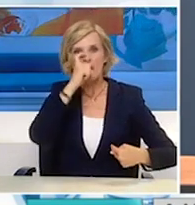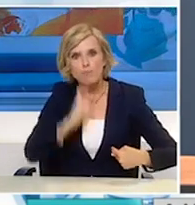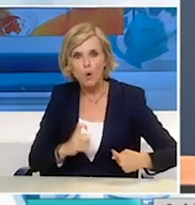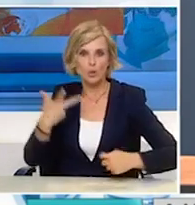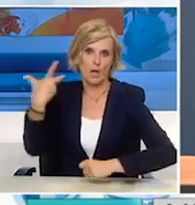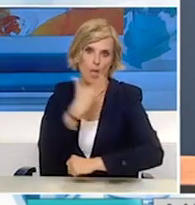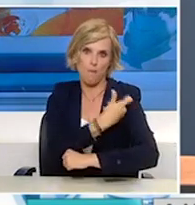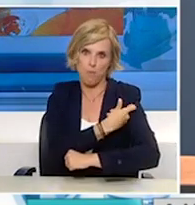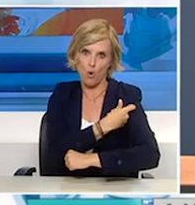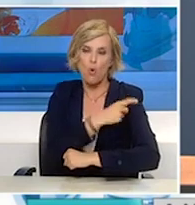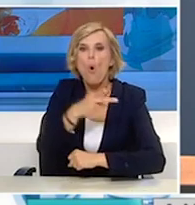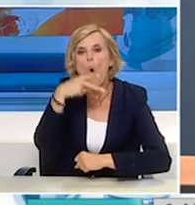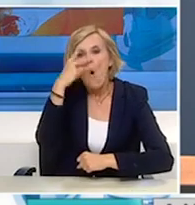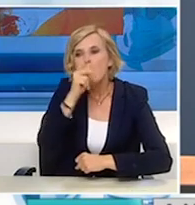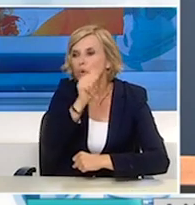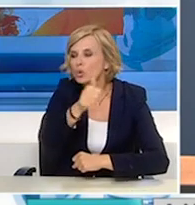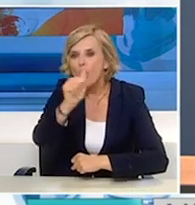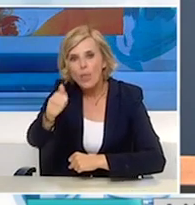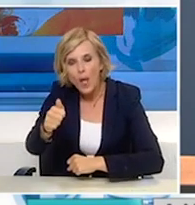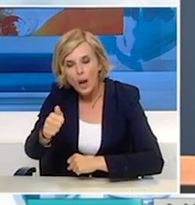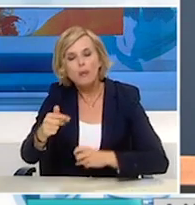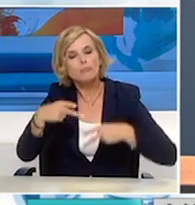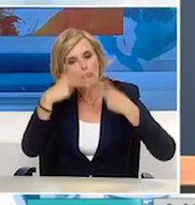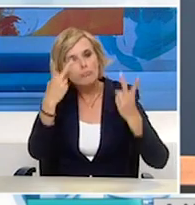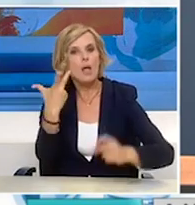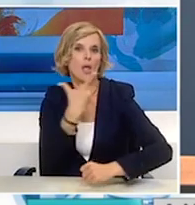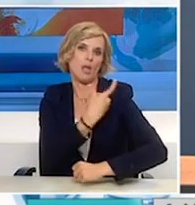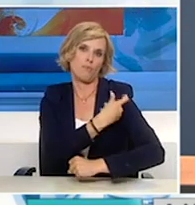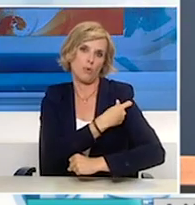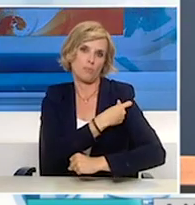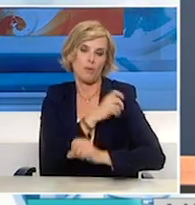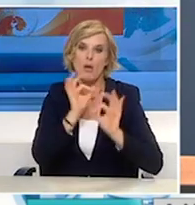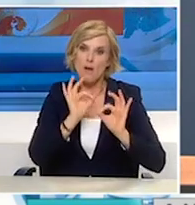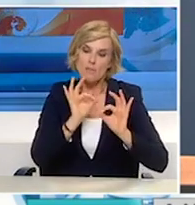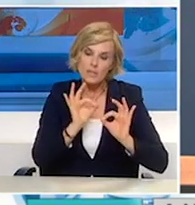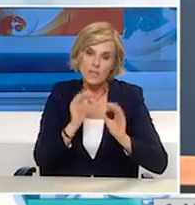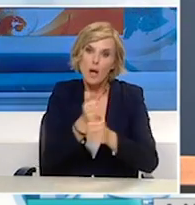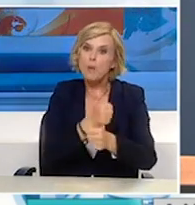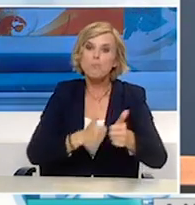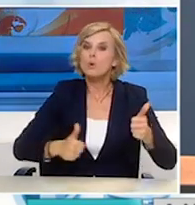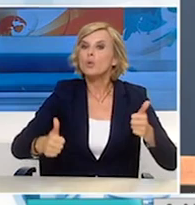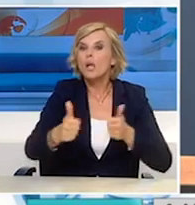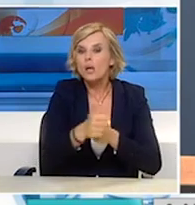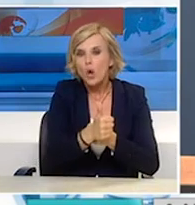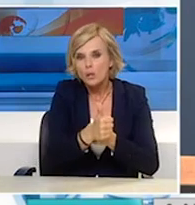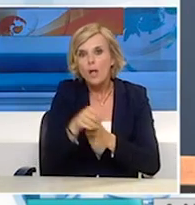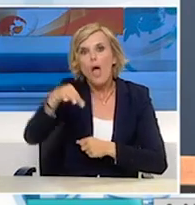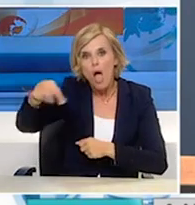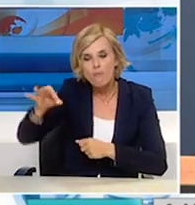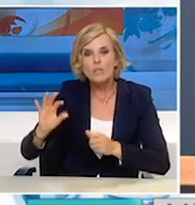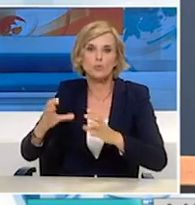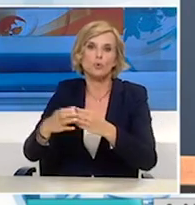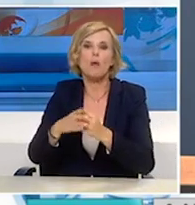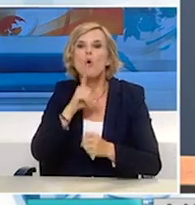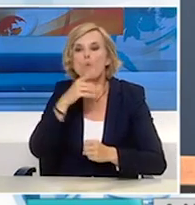εμβόλιο, και θα έχουν προτεραιότητα, φαντάζομαι και από προηγούμενες εμπειρίες που έχω ζήσει σαν επιστήμονας, οι άνθρωποι που διατρέχουν τον υψηλότερο